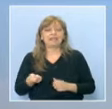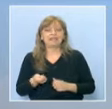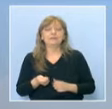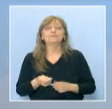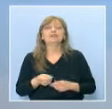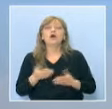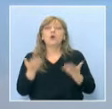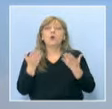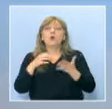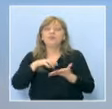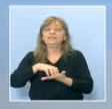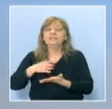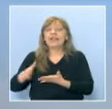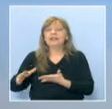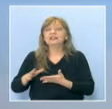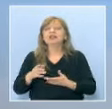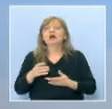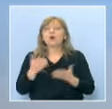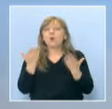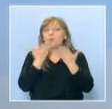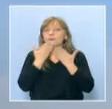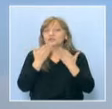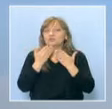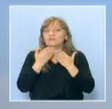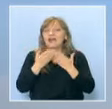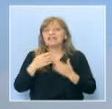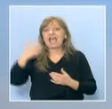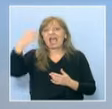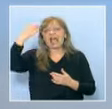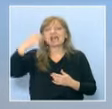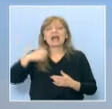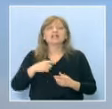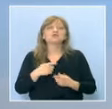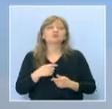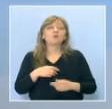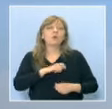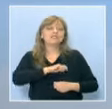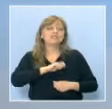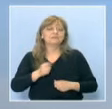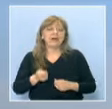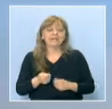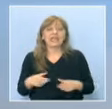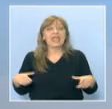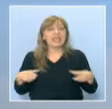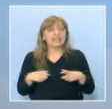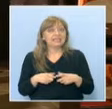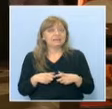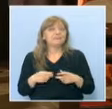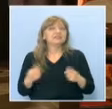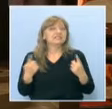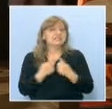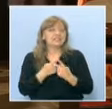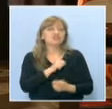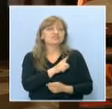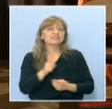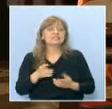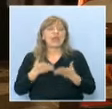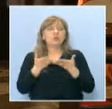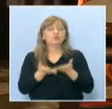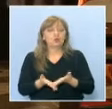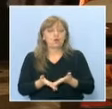към посолството на Кралство Испания в България. Екип на Знание БГ се срещна с някои от гостите на фестивала.